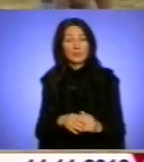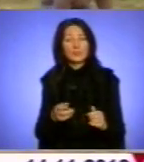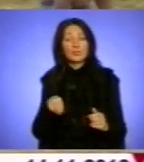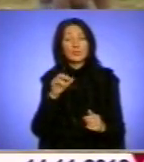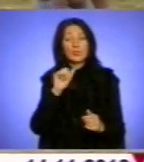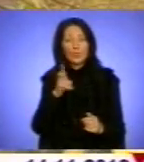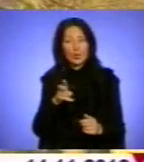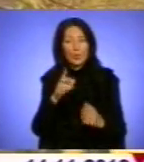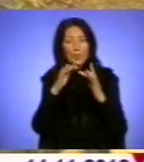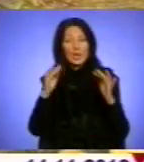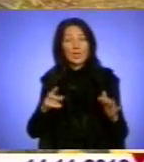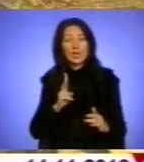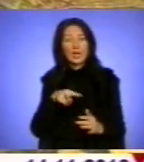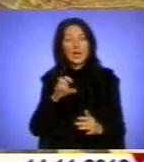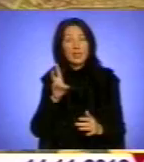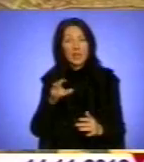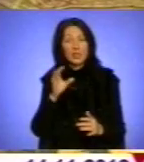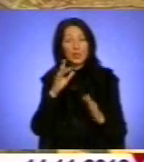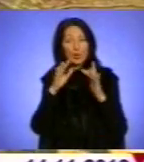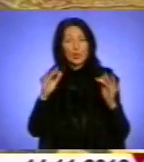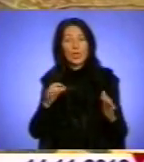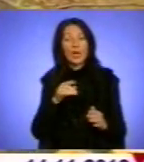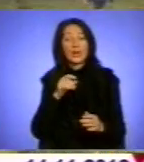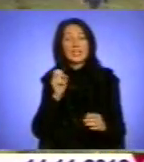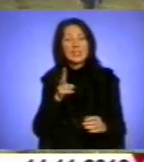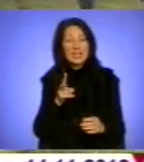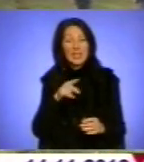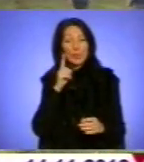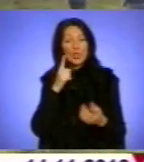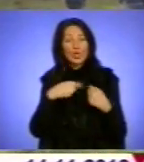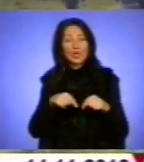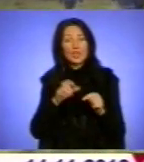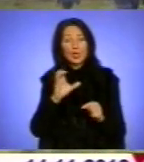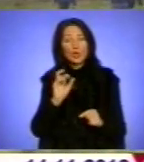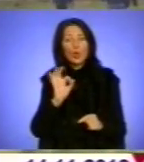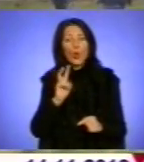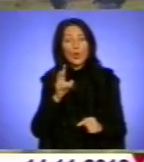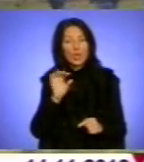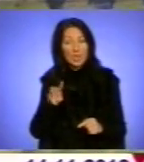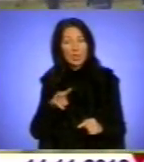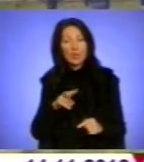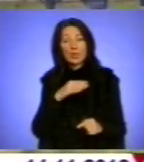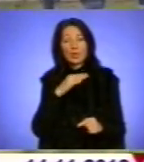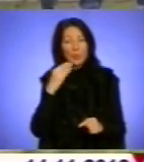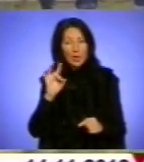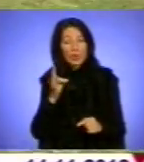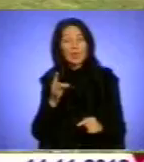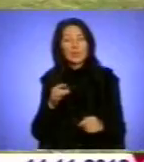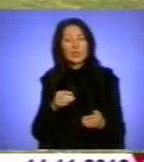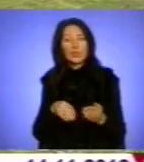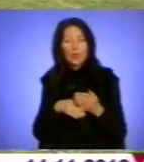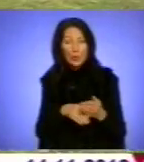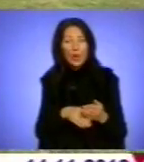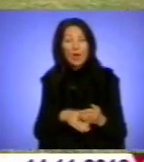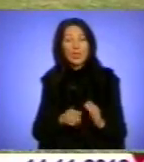клен, сосна – члени молодіжної громадської організації «Сокіл» не вперше тримають ці саджанці в руках. Вони вже встигли висадити алеї у